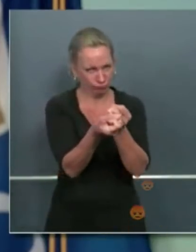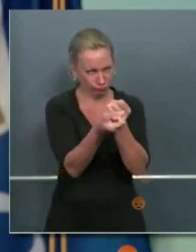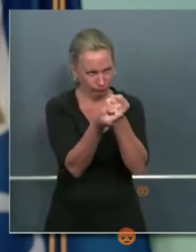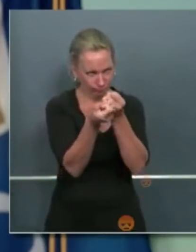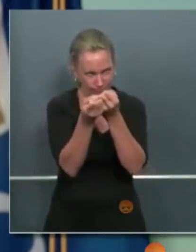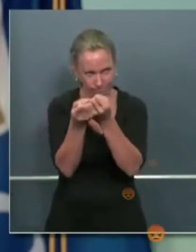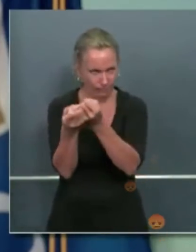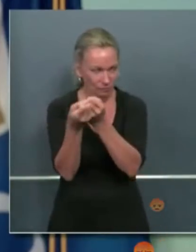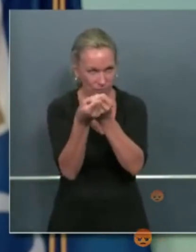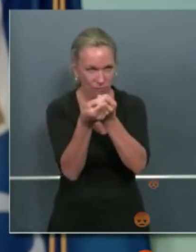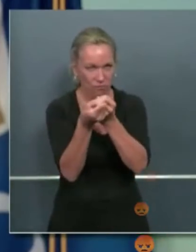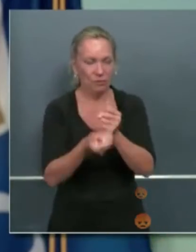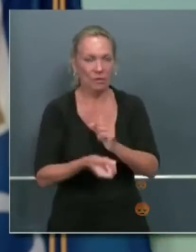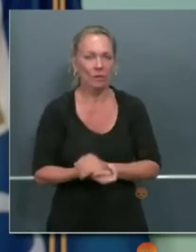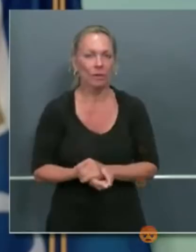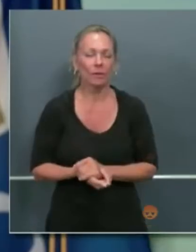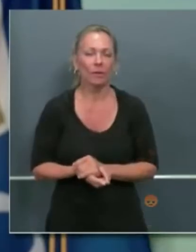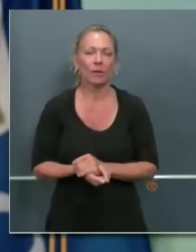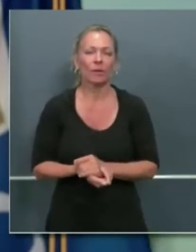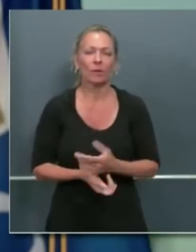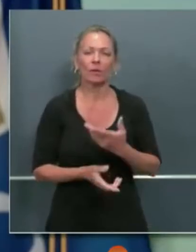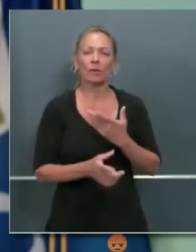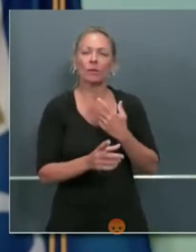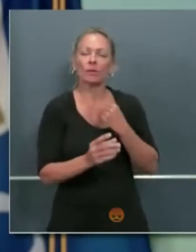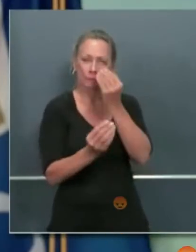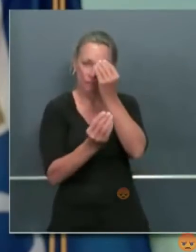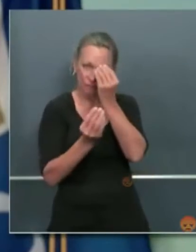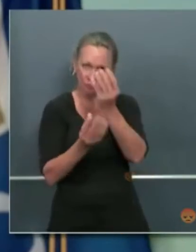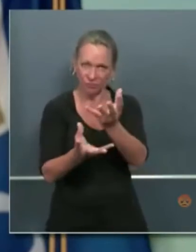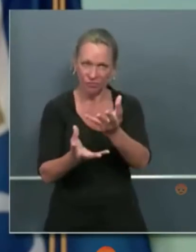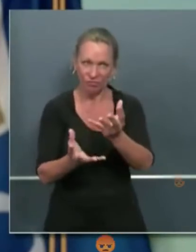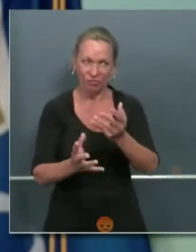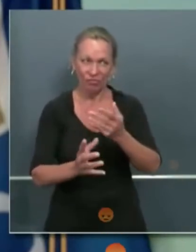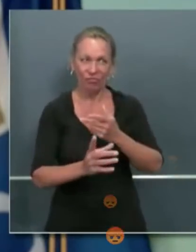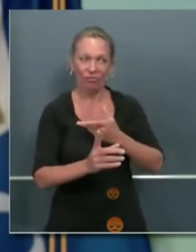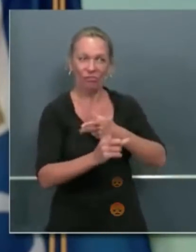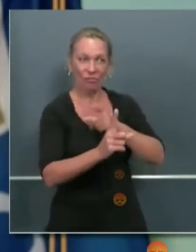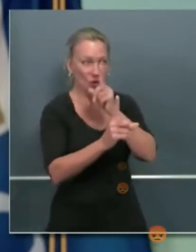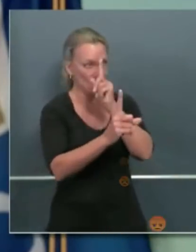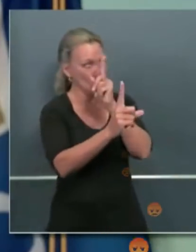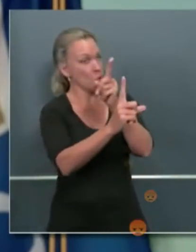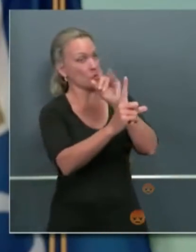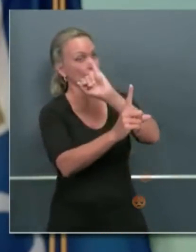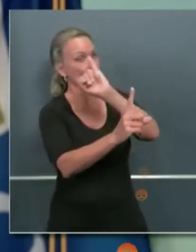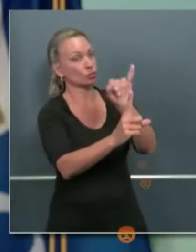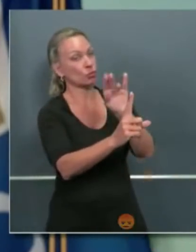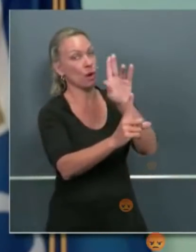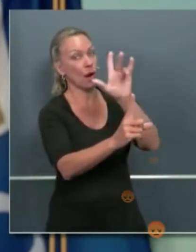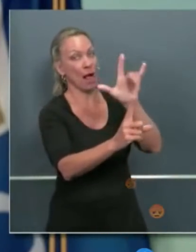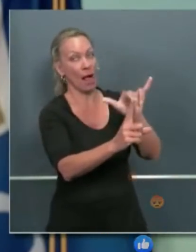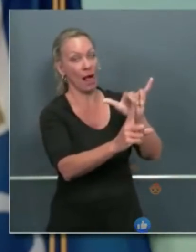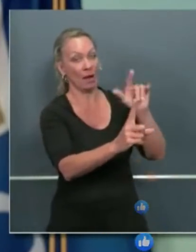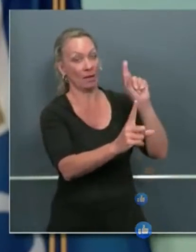ra thì tất cả những cái luật hoặc là sắc lệnh ban ra bây giờ đây nó mang tính chất